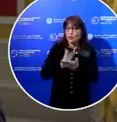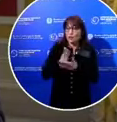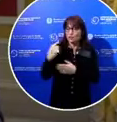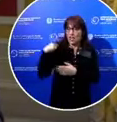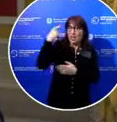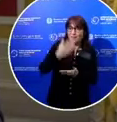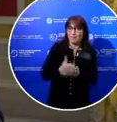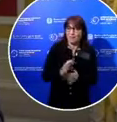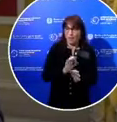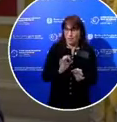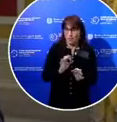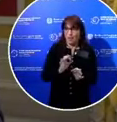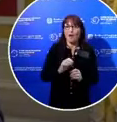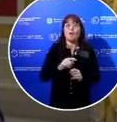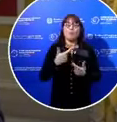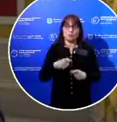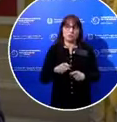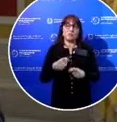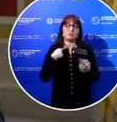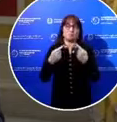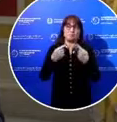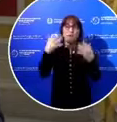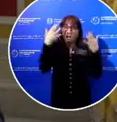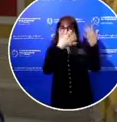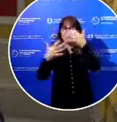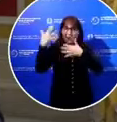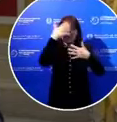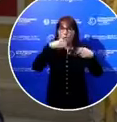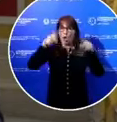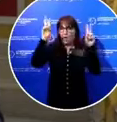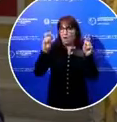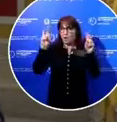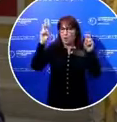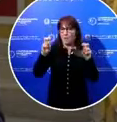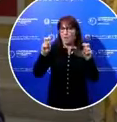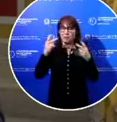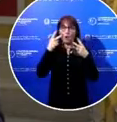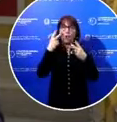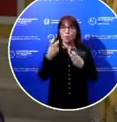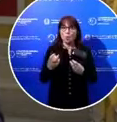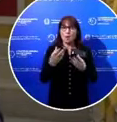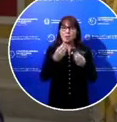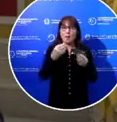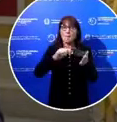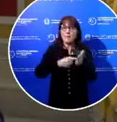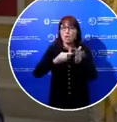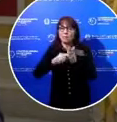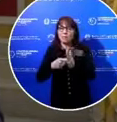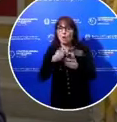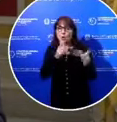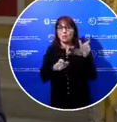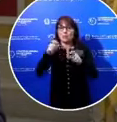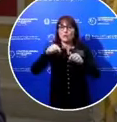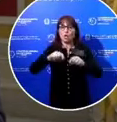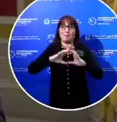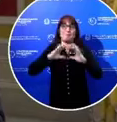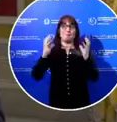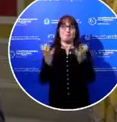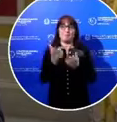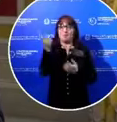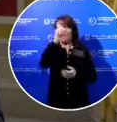edizione per condurre un'articolata riflessione su un fenomeno che riguarda milioni di persone nel nostro Paese. Negli